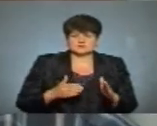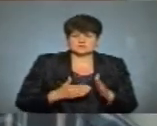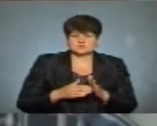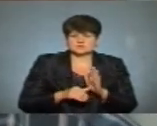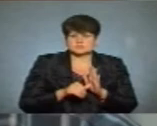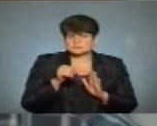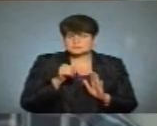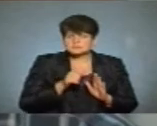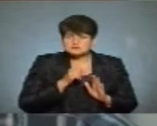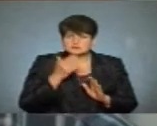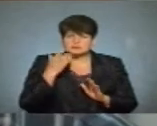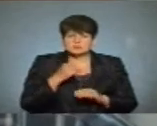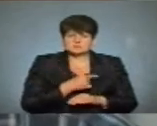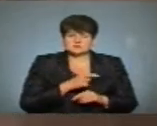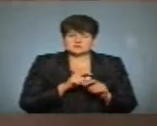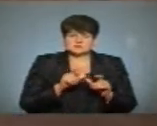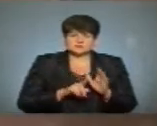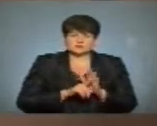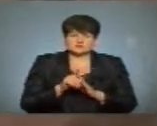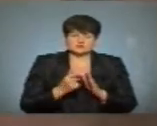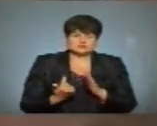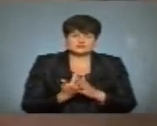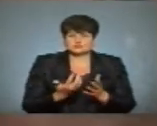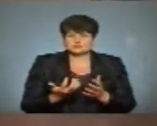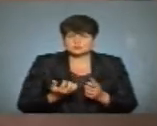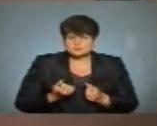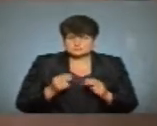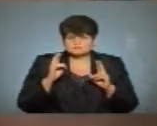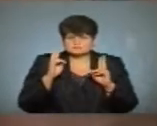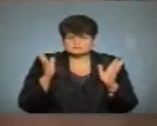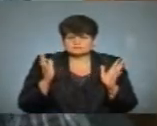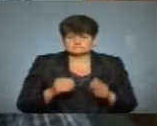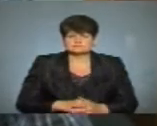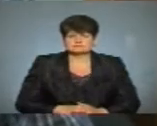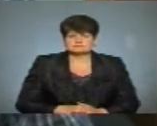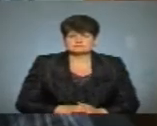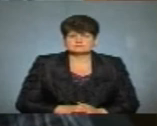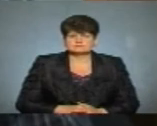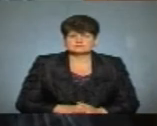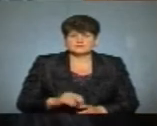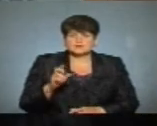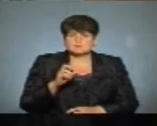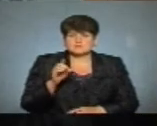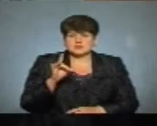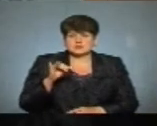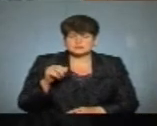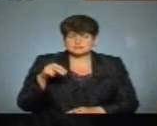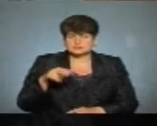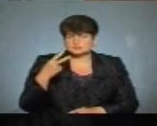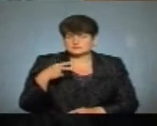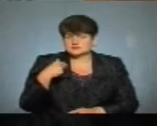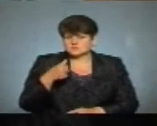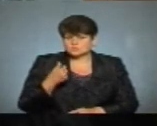місяців. Коли медичні заклади області почнуть знову їх отримувати, невідомо. З березня 2020